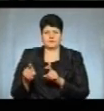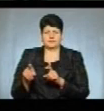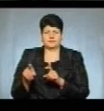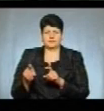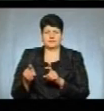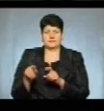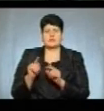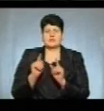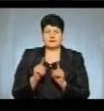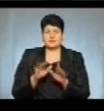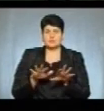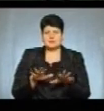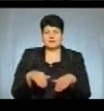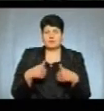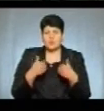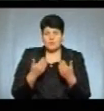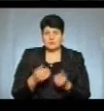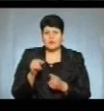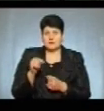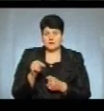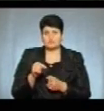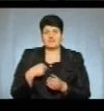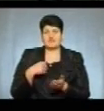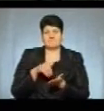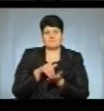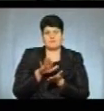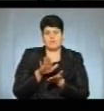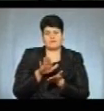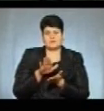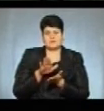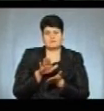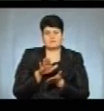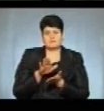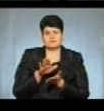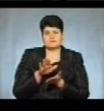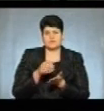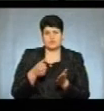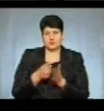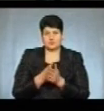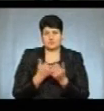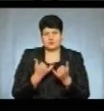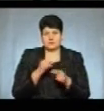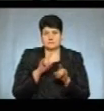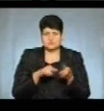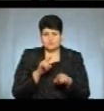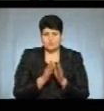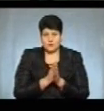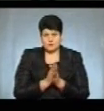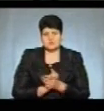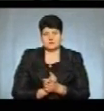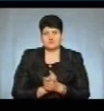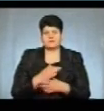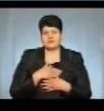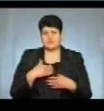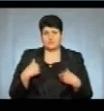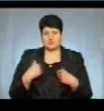навіть посади гарні пропонували тут, але він відмовився. І до сих пор просимо, а він не